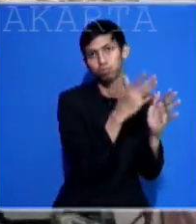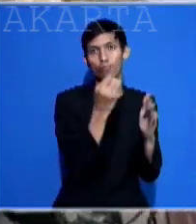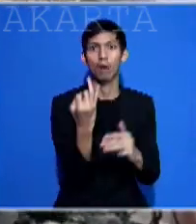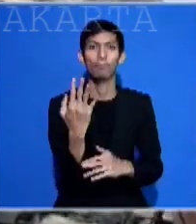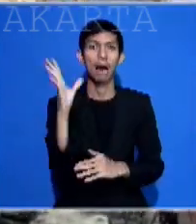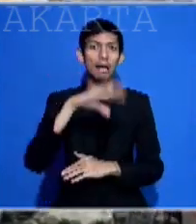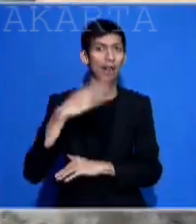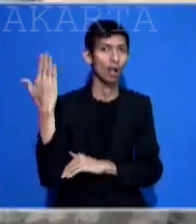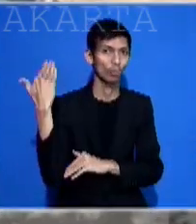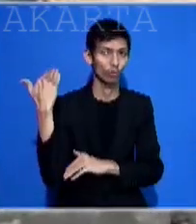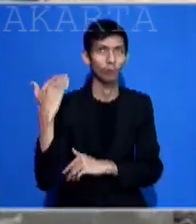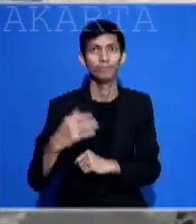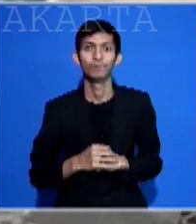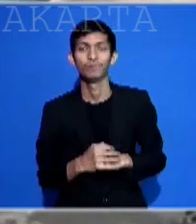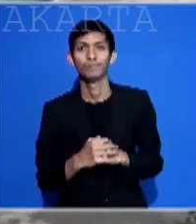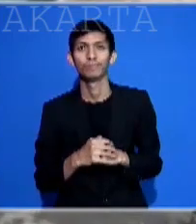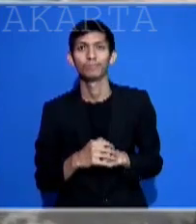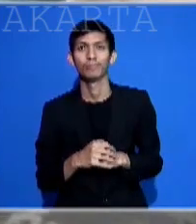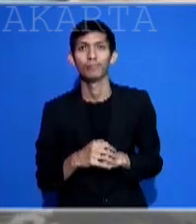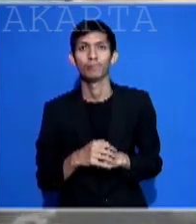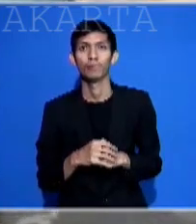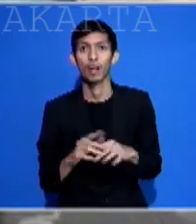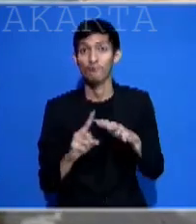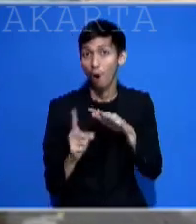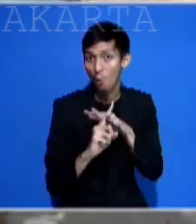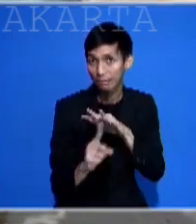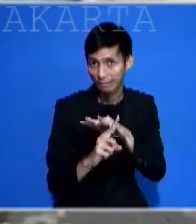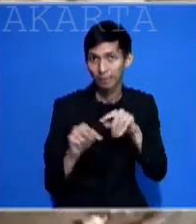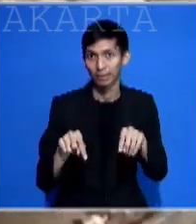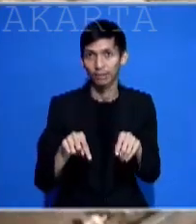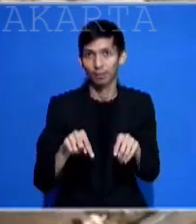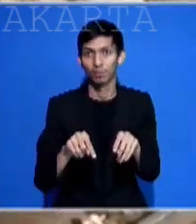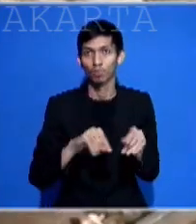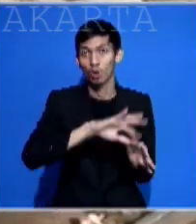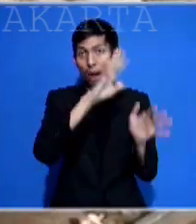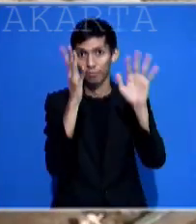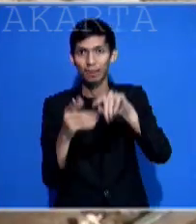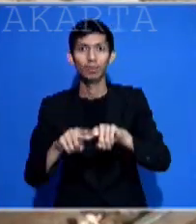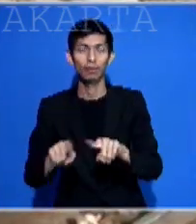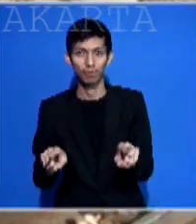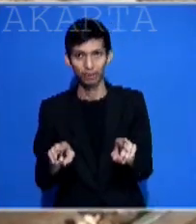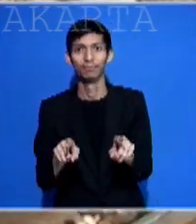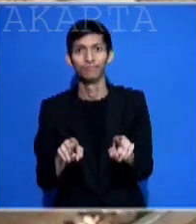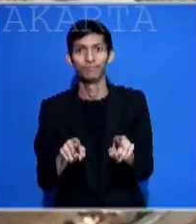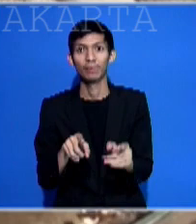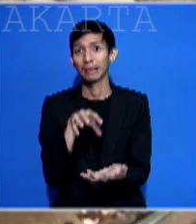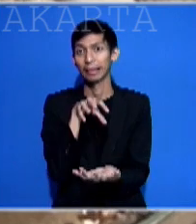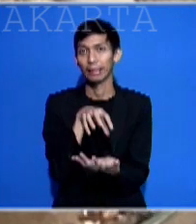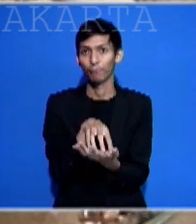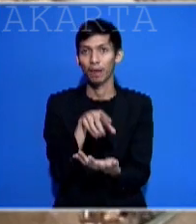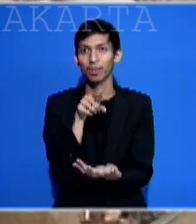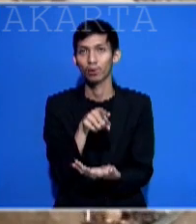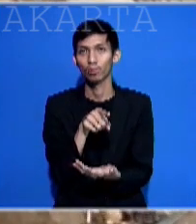ini. Akibatnya, jalur evakuasi bencana tsunami terputus dan bangunan tempat pelelangan ikan di atas